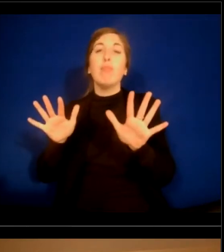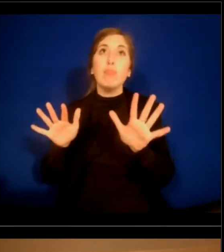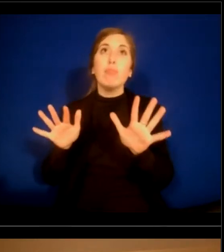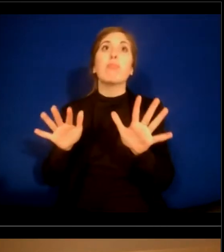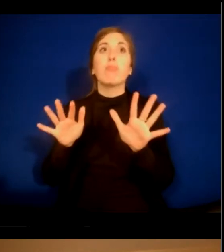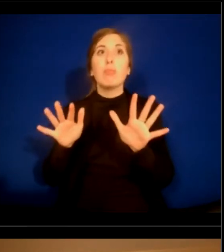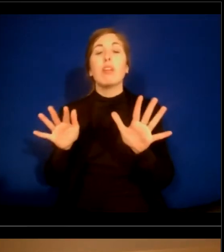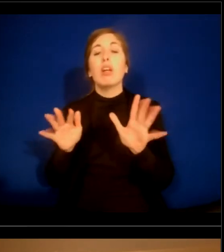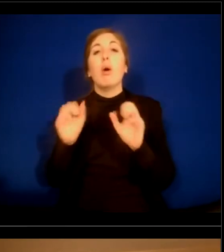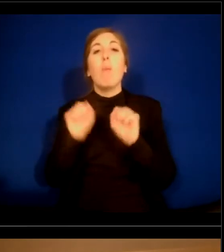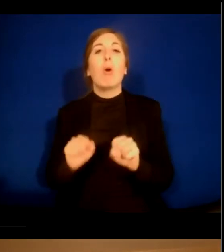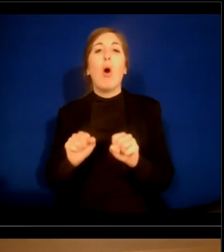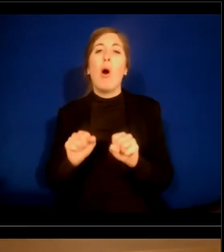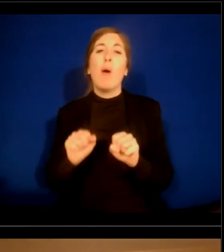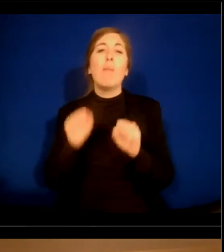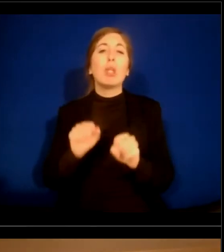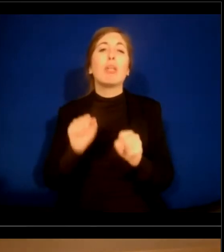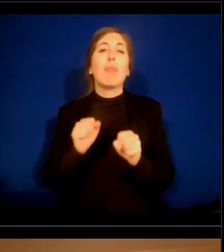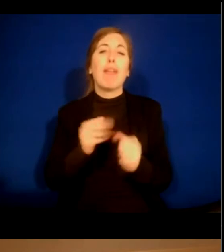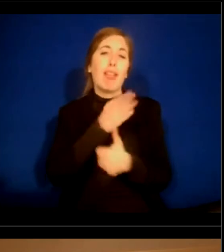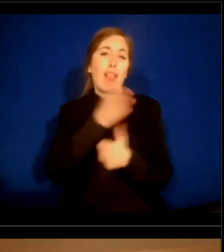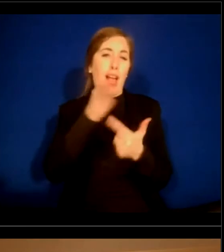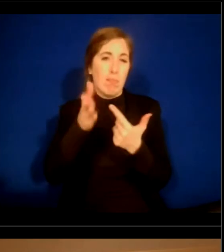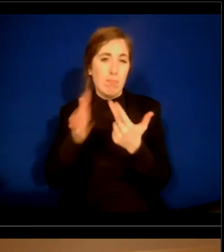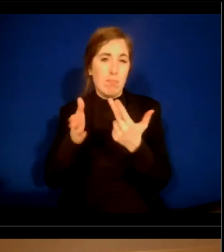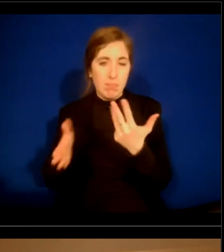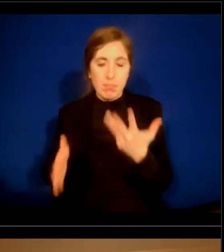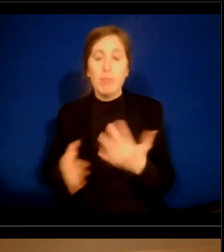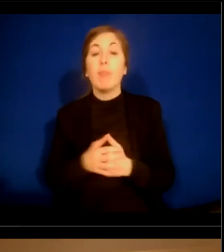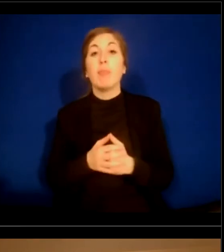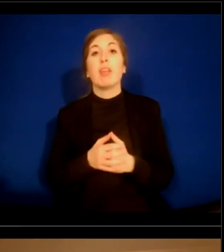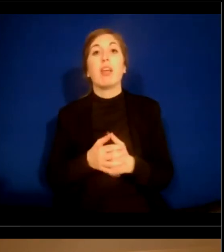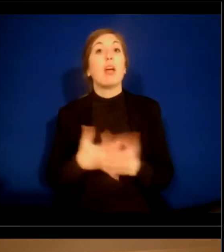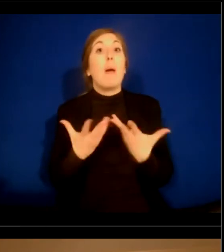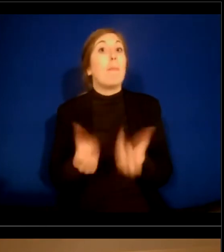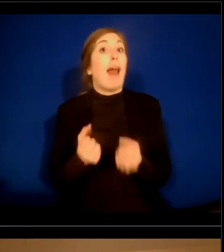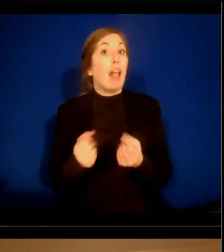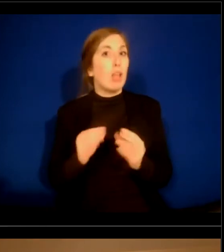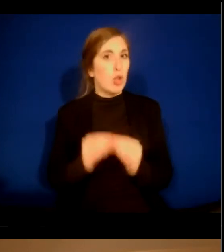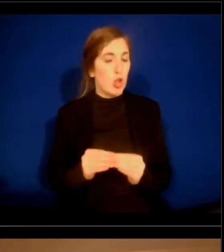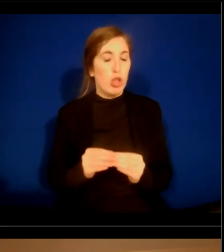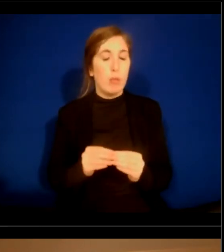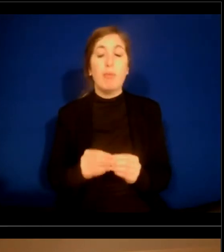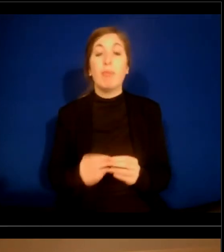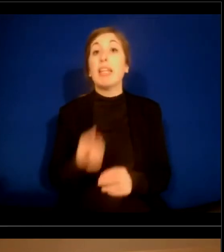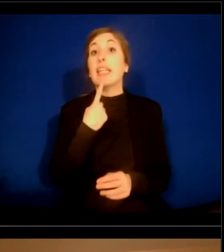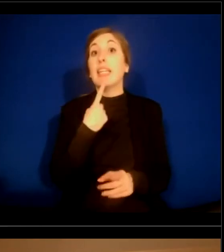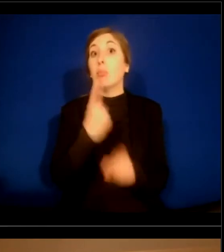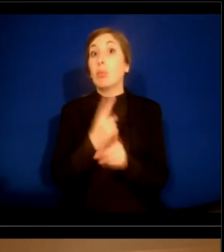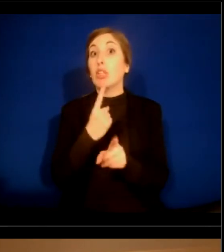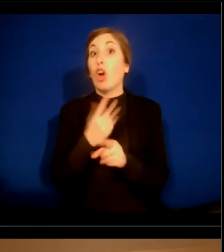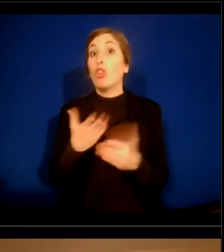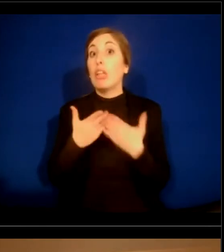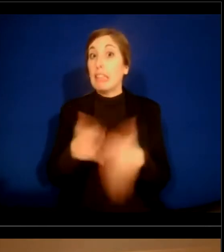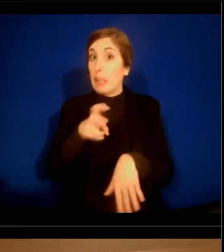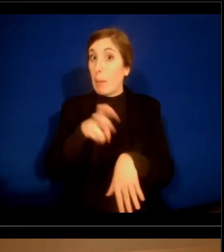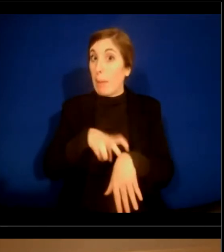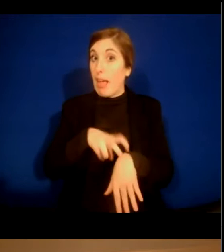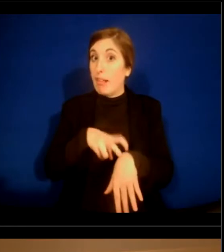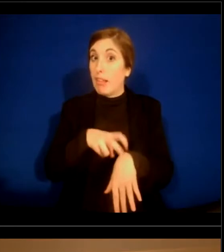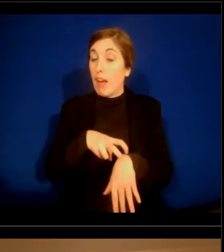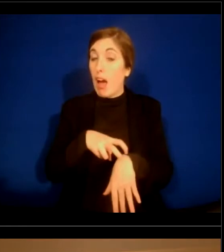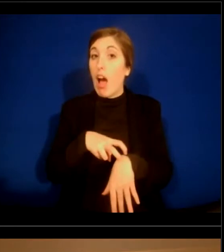diversi sviluppi, diciamo. A livello proprio più pratico, le persone che hanno bisogno di assistenza medica